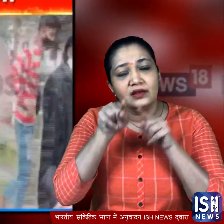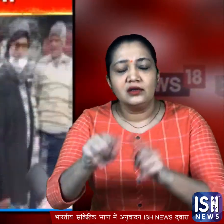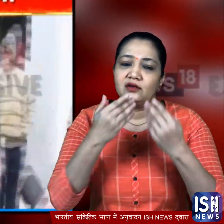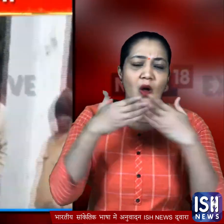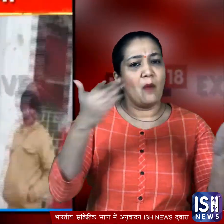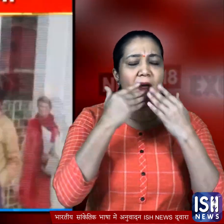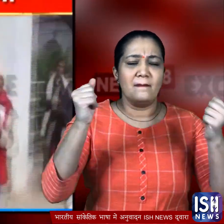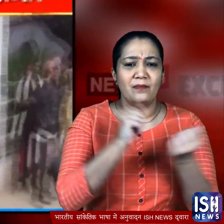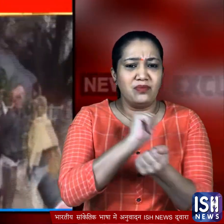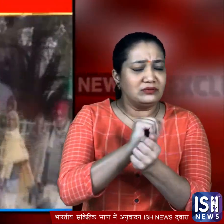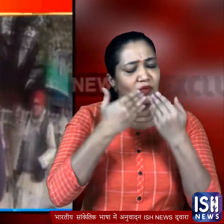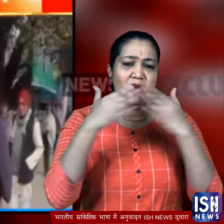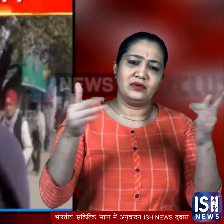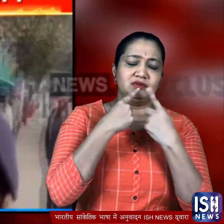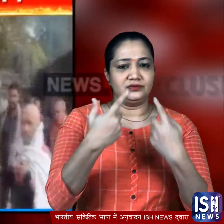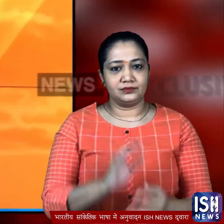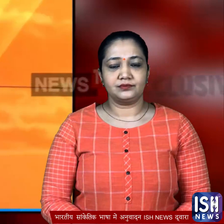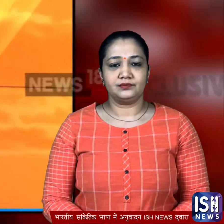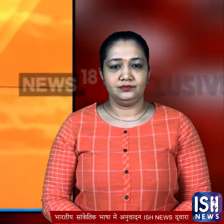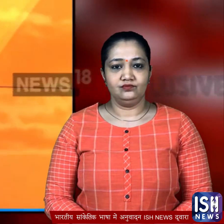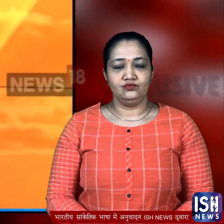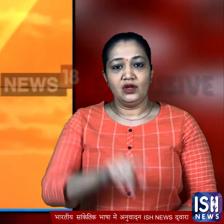गया, जहां उसने पुलिस के सामने जमकर हंगामा किया।